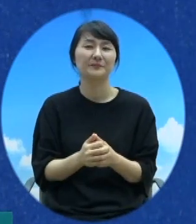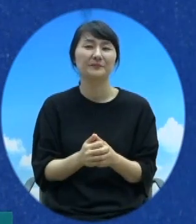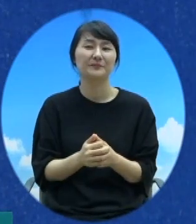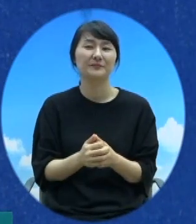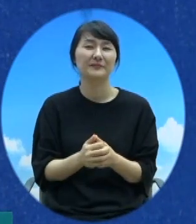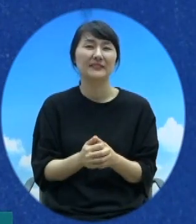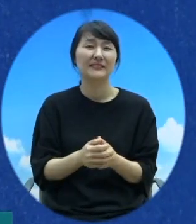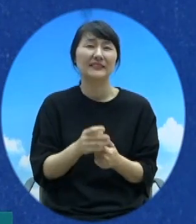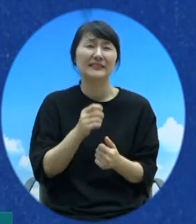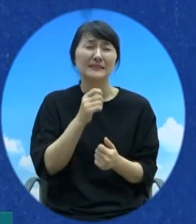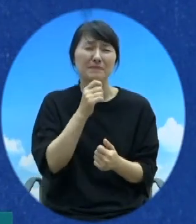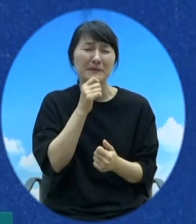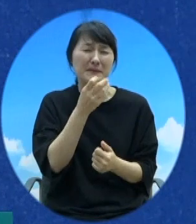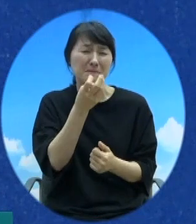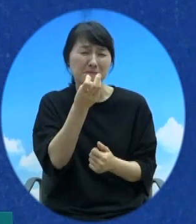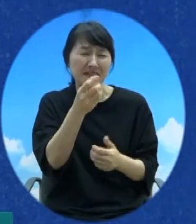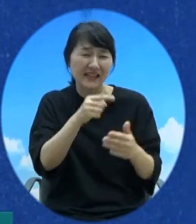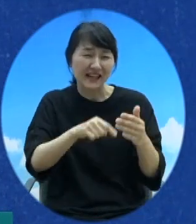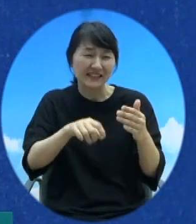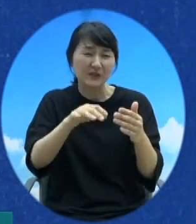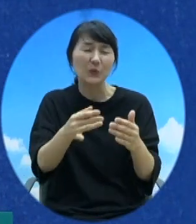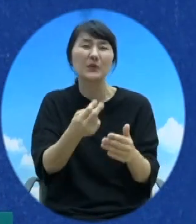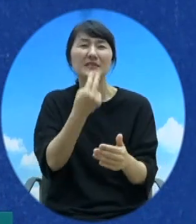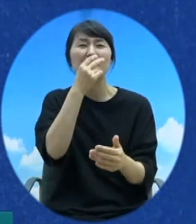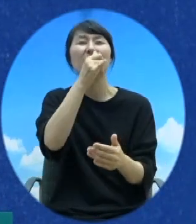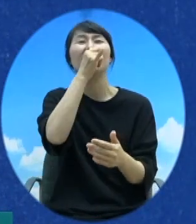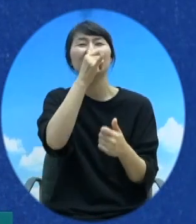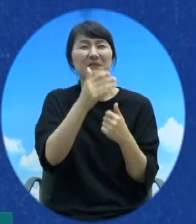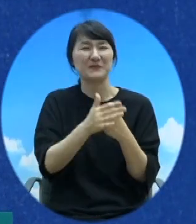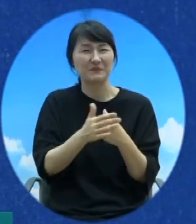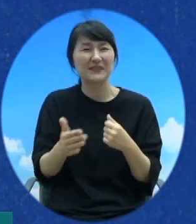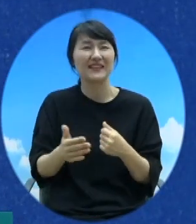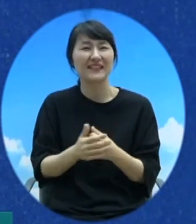그 작은 씨앗 속에도 생명이 있습니다.